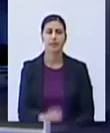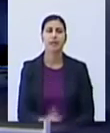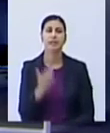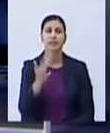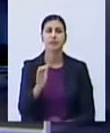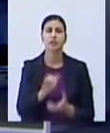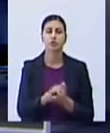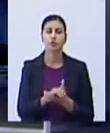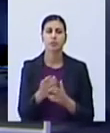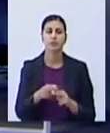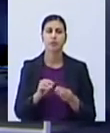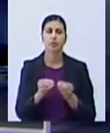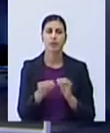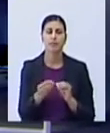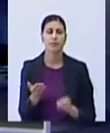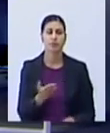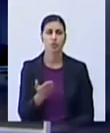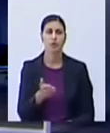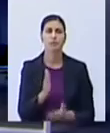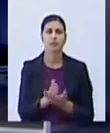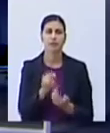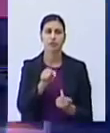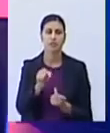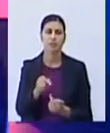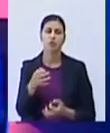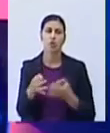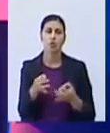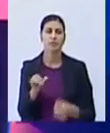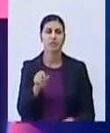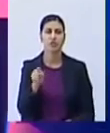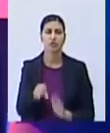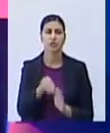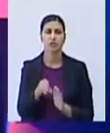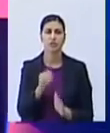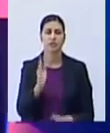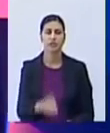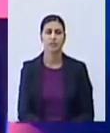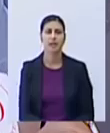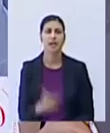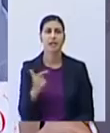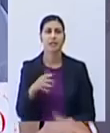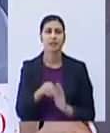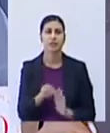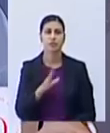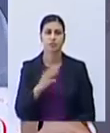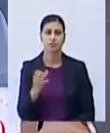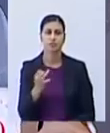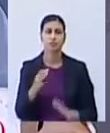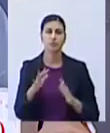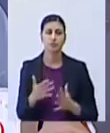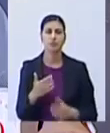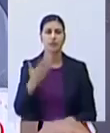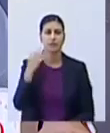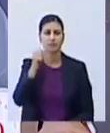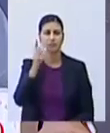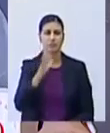რამდენად იცნობთ იმ პრობლემებს, რომელიც აქვთ შესაბამის ოლქებს? სადაც თქვენ იყრით კენჩს. ეხლა განში მოხდა საინტერესო შემთხვევა, რა იმ დროს